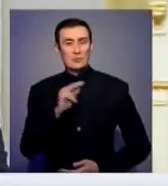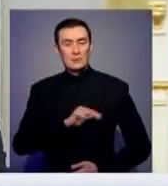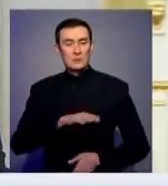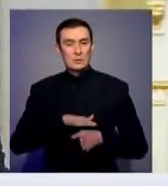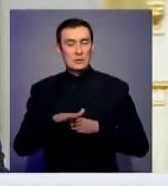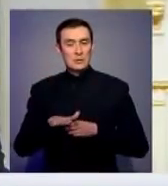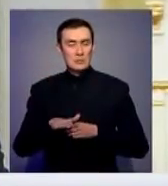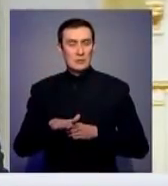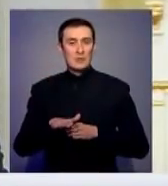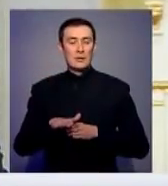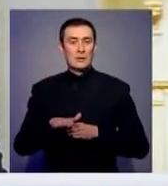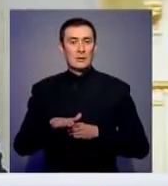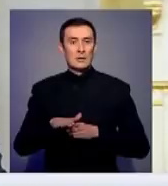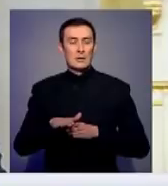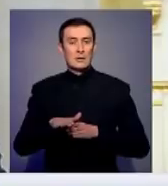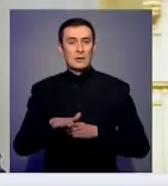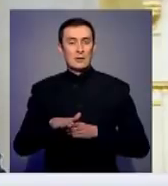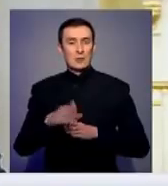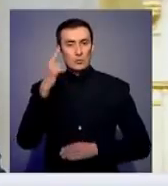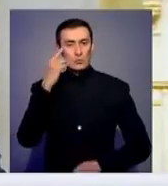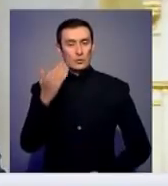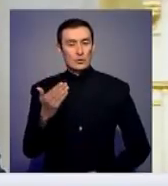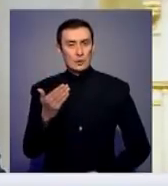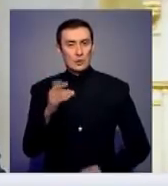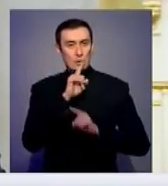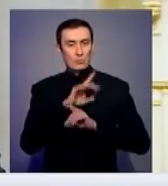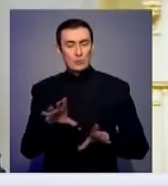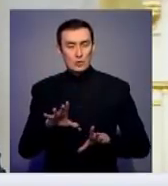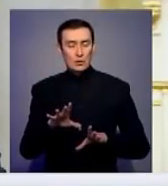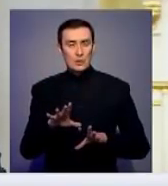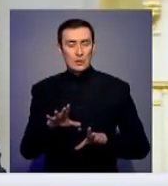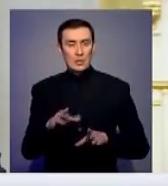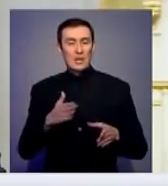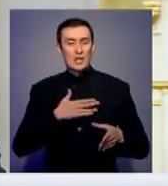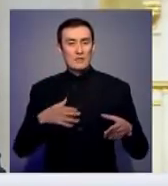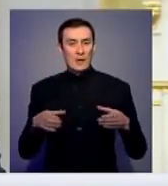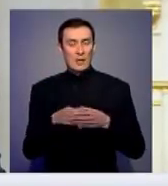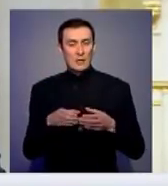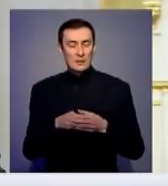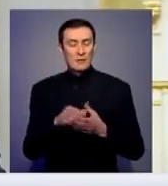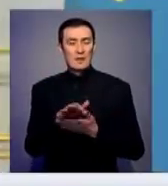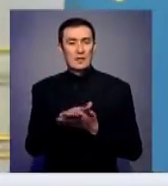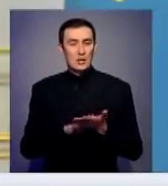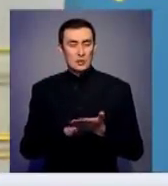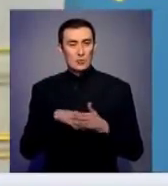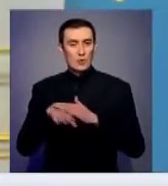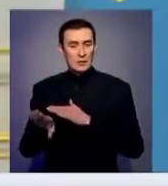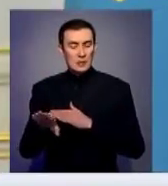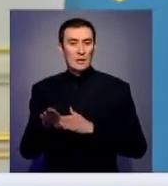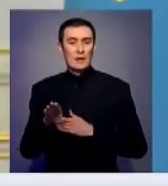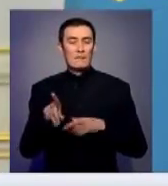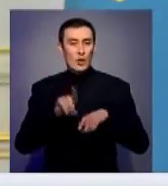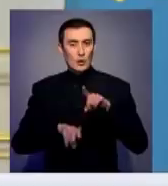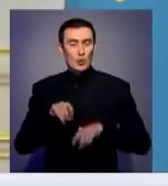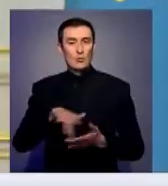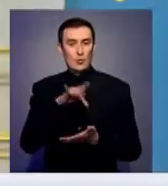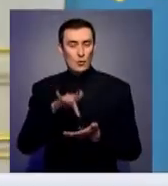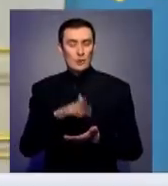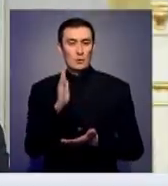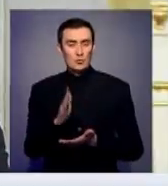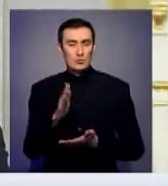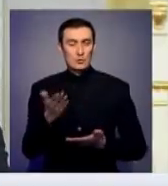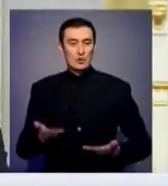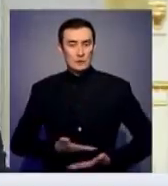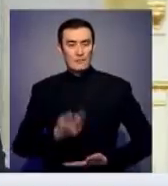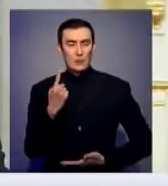үшін, думаю, ты не будешь отрываться от коллектива этого, далеко в одном городе будем жить,